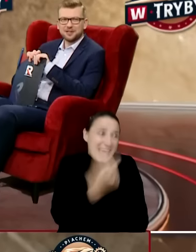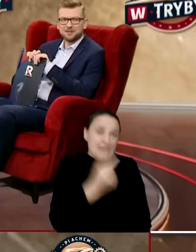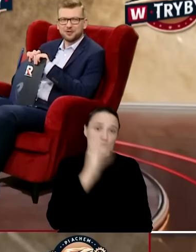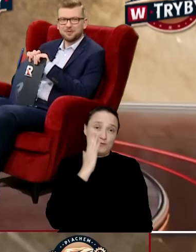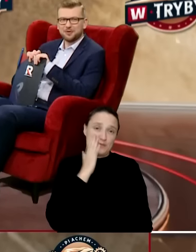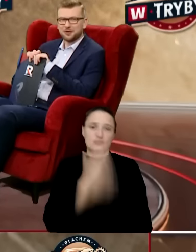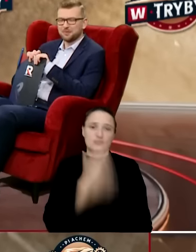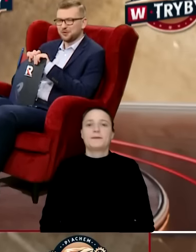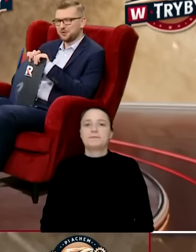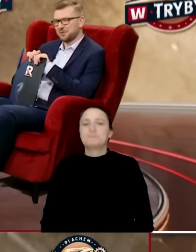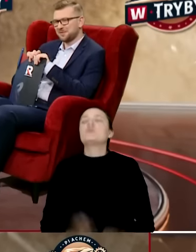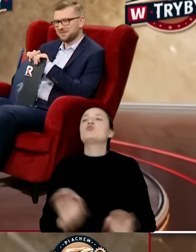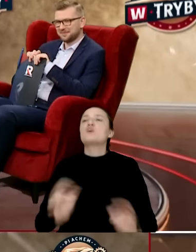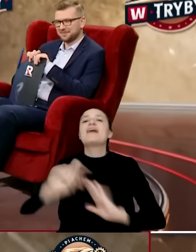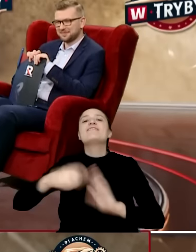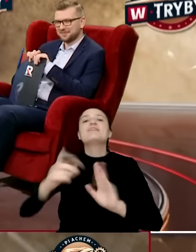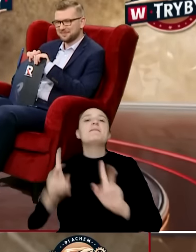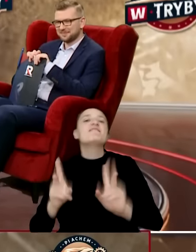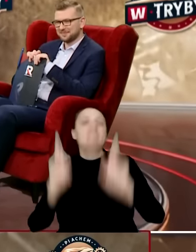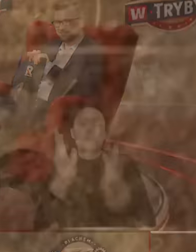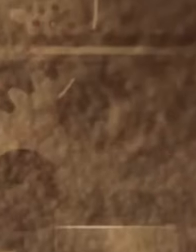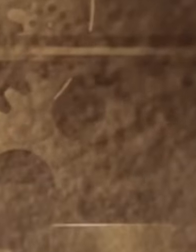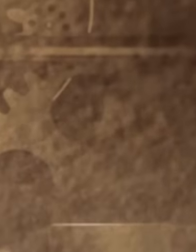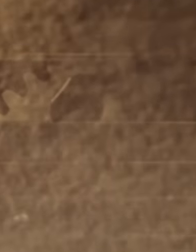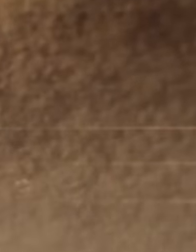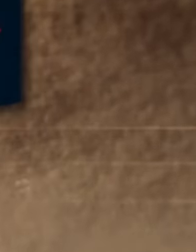który ci się tak podobał, to go puścimy.